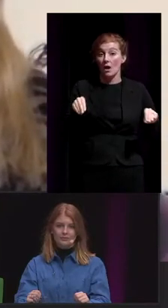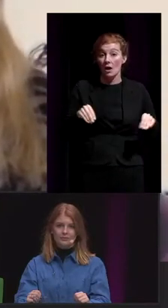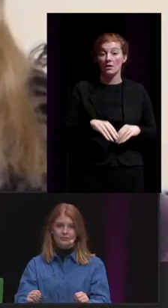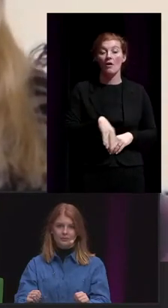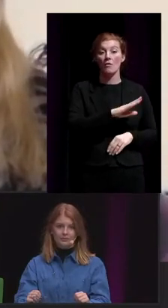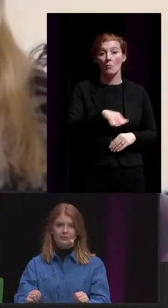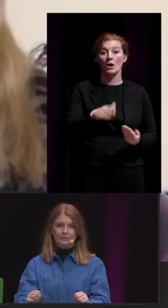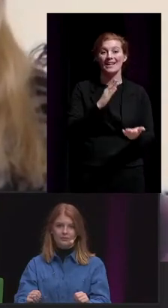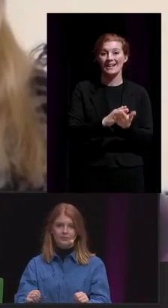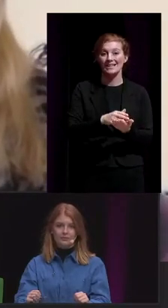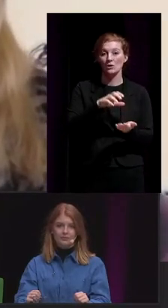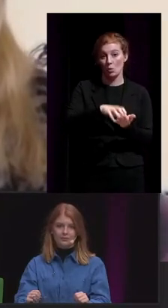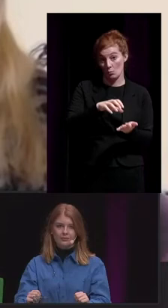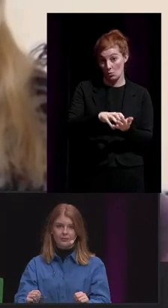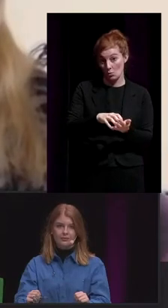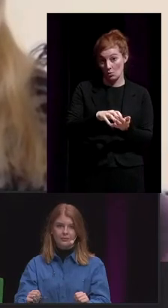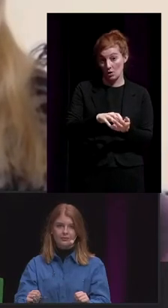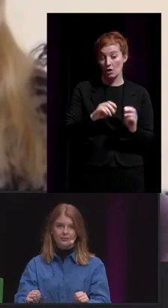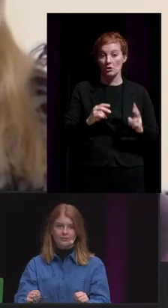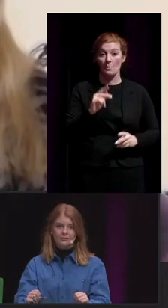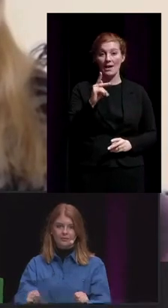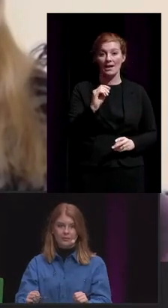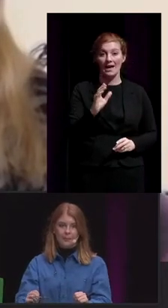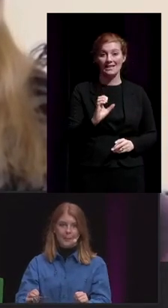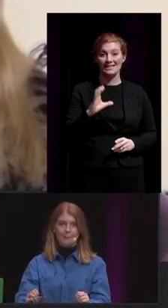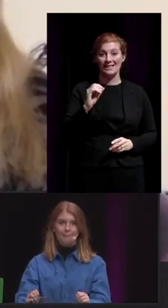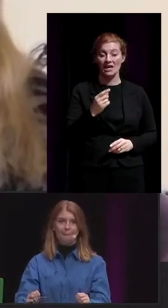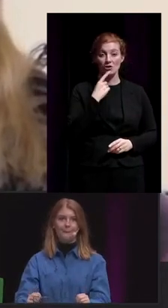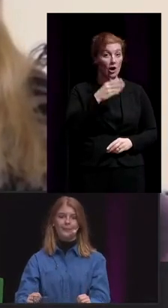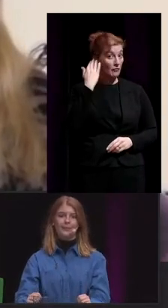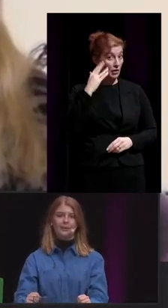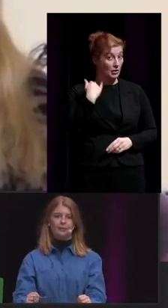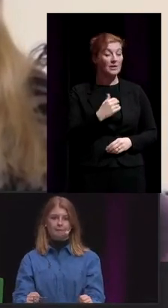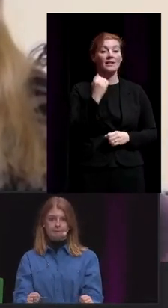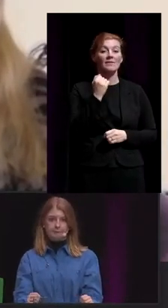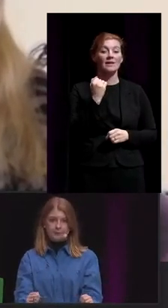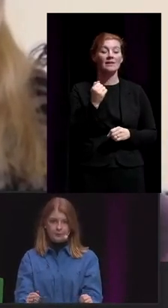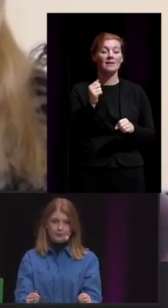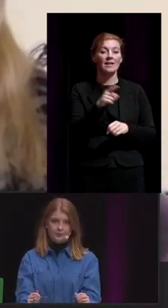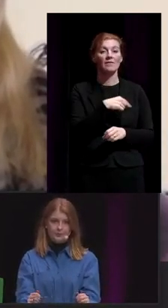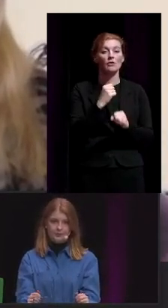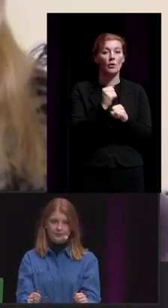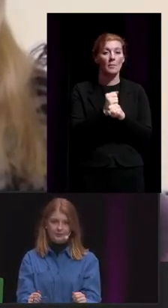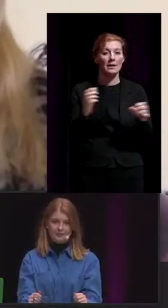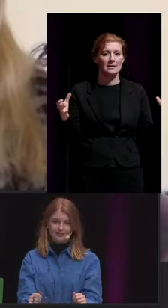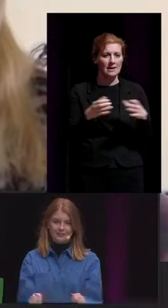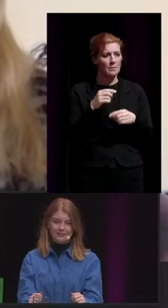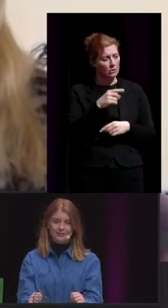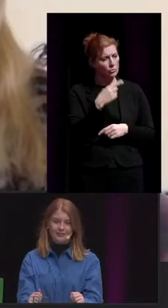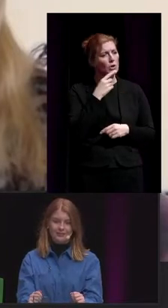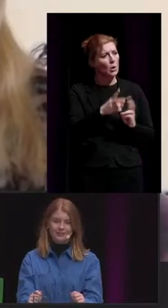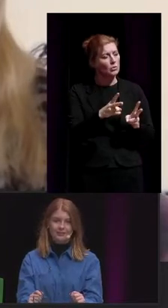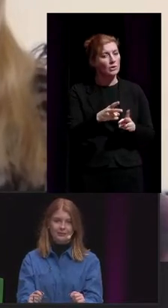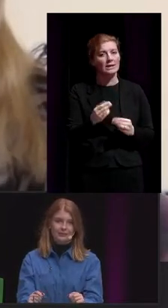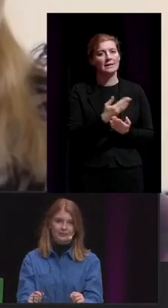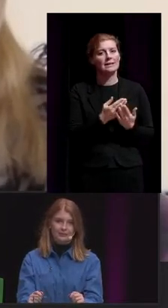barnrättskommun, kan jag tycka. Kajsa sa innan att det är viktigt att vi jobbar tillsammans. Eller det var också du som sa att det är viktigt att jobba tillsammans, så att det inte är